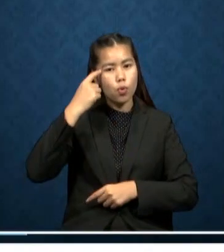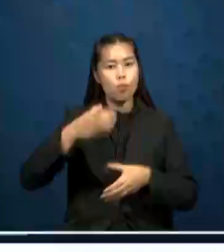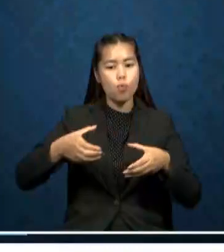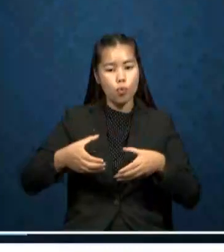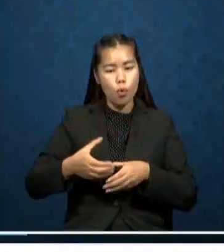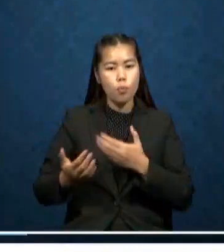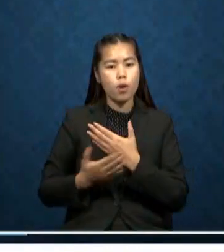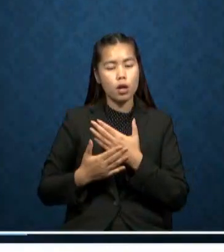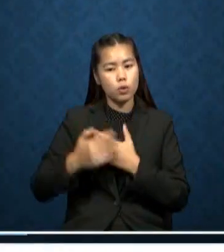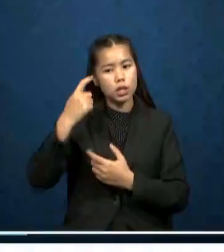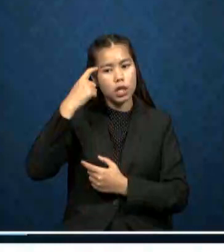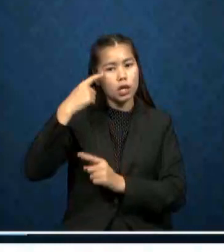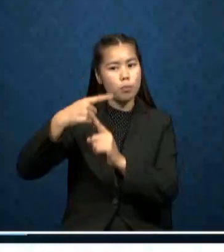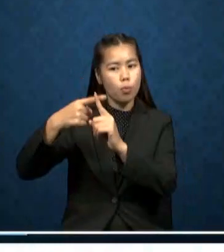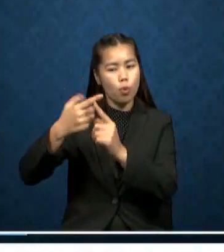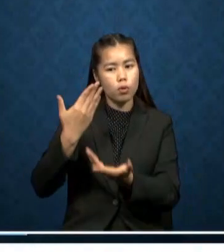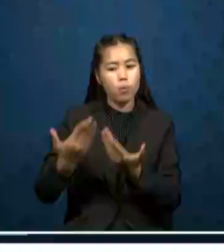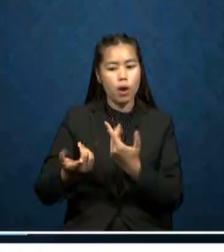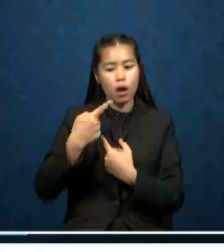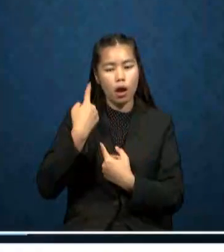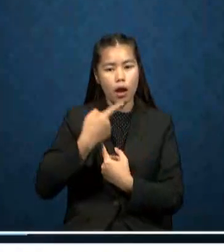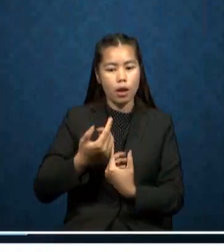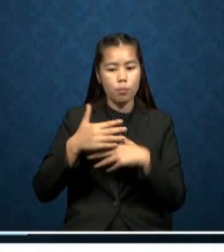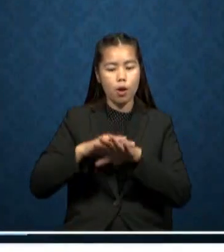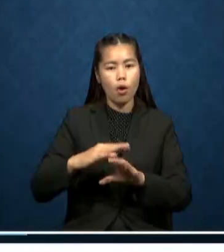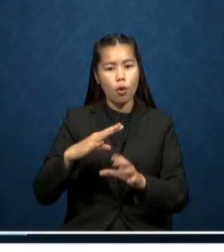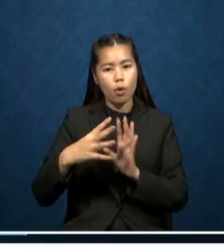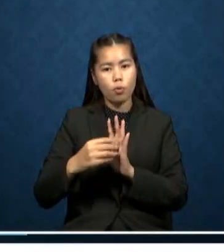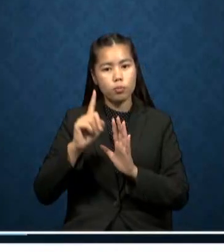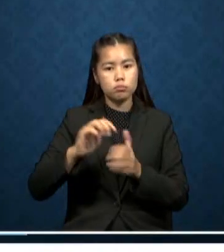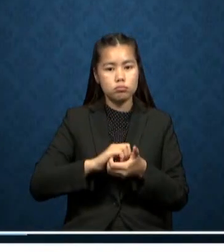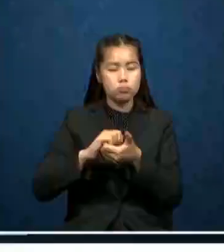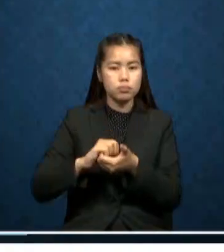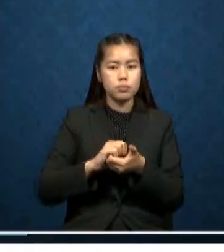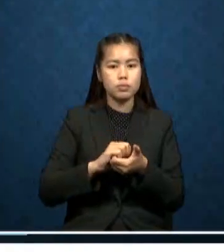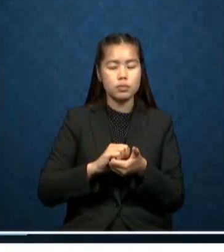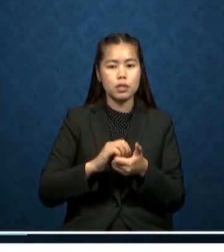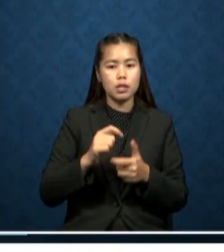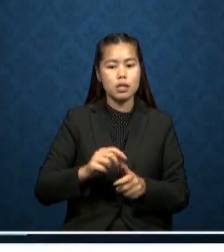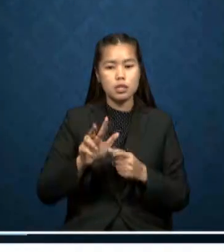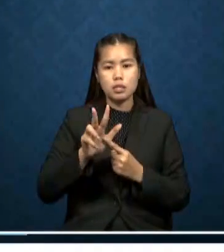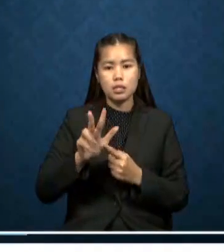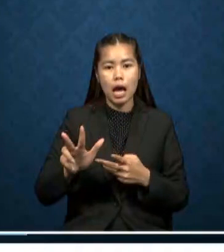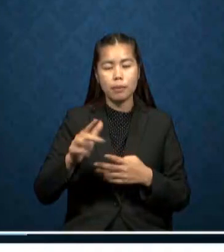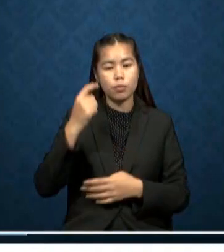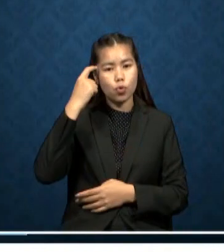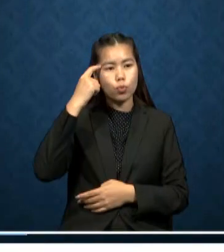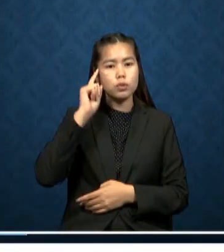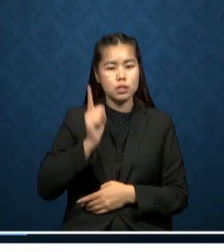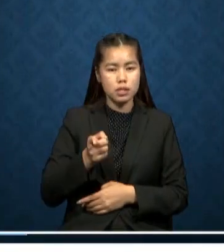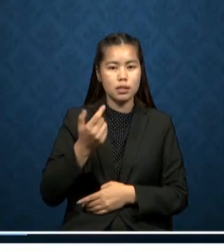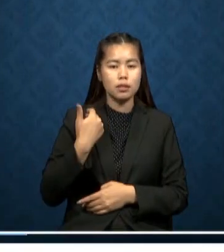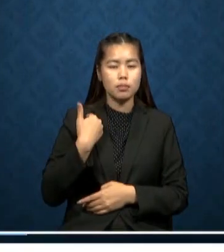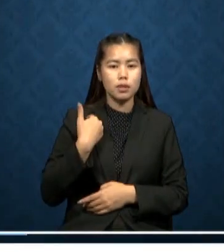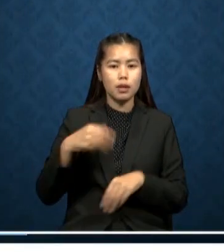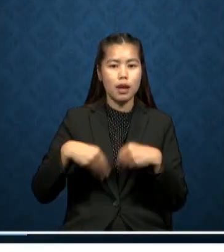พลังบวกและสร้างปฏิสัมพันธ์ระหว่างคนที่มาเข้ารับการอรมณ์ร่วมกันขั้นที่ 2เป็นการสร้างความรู้จริงได้การให้หลักการ Star